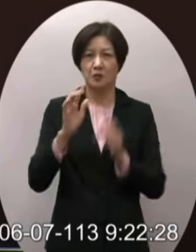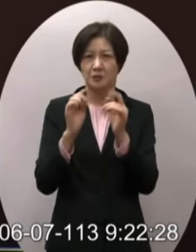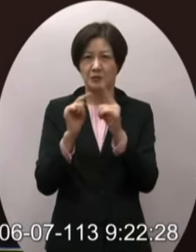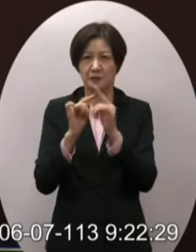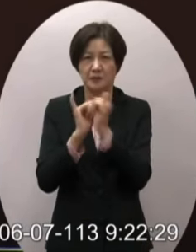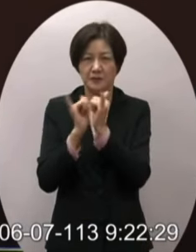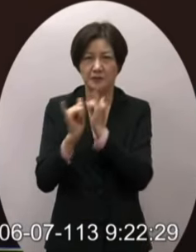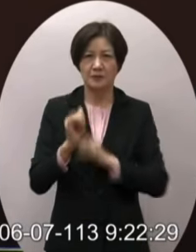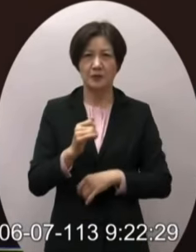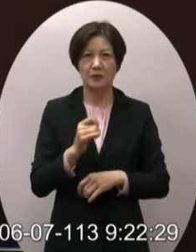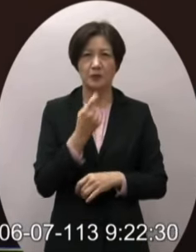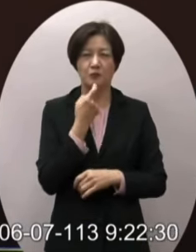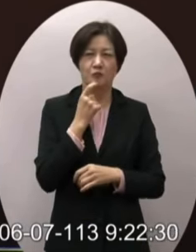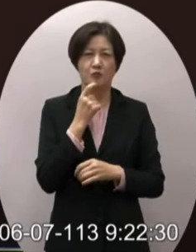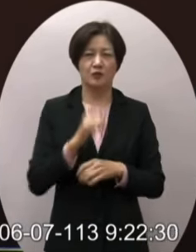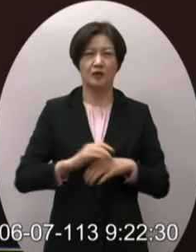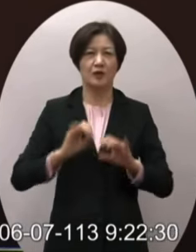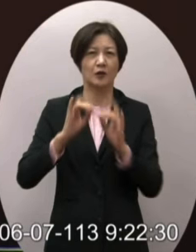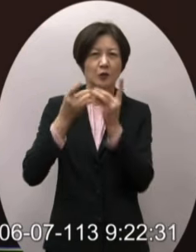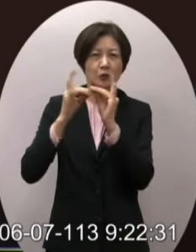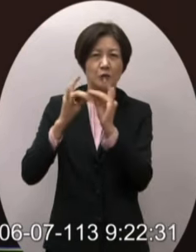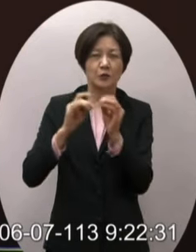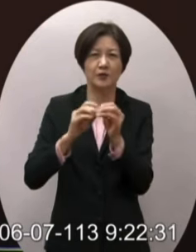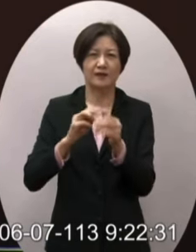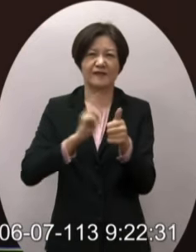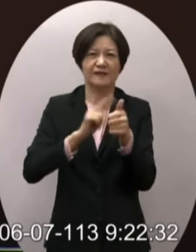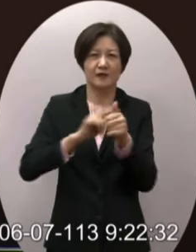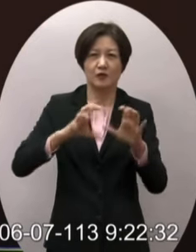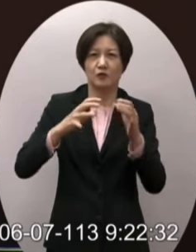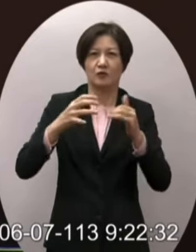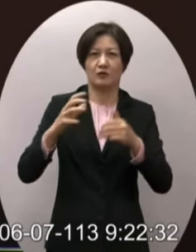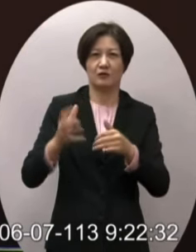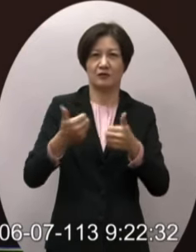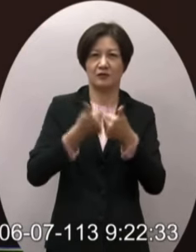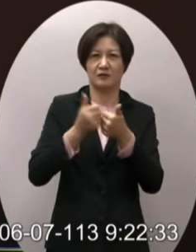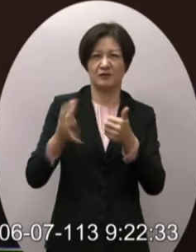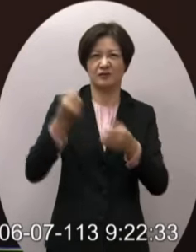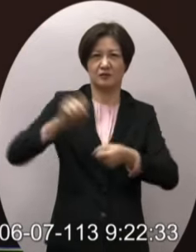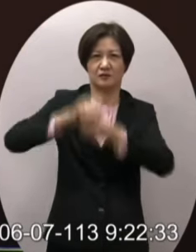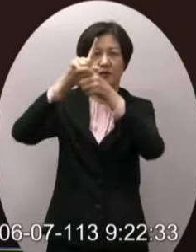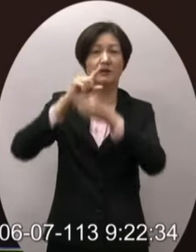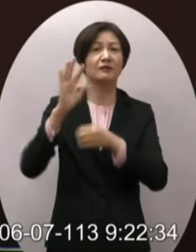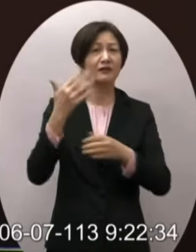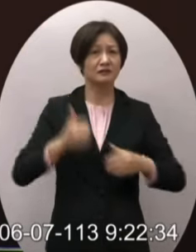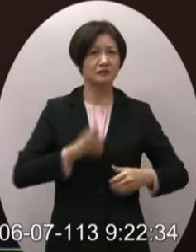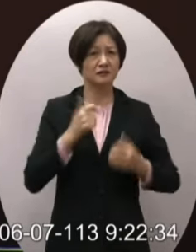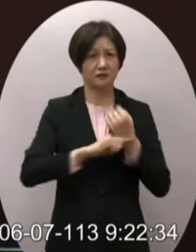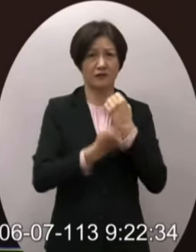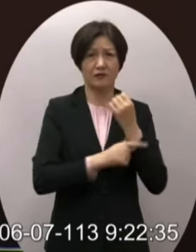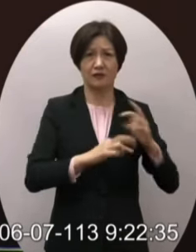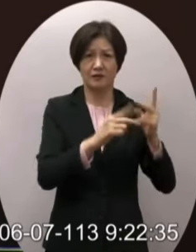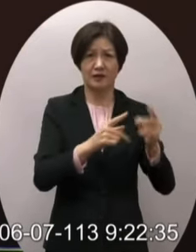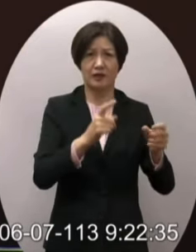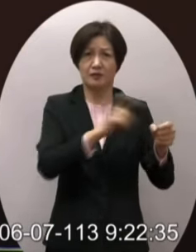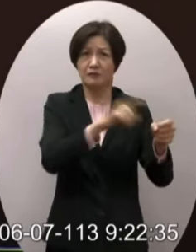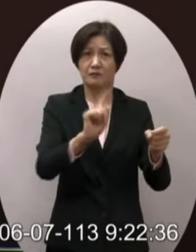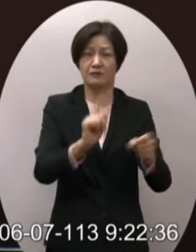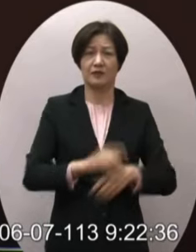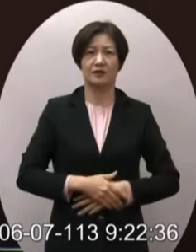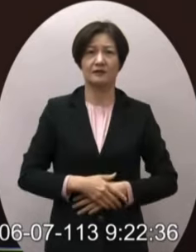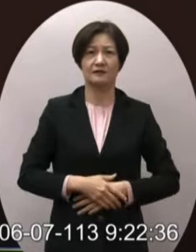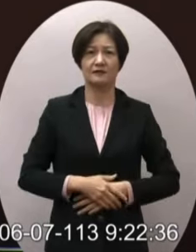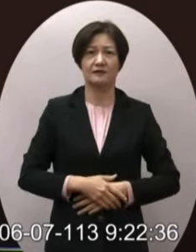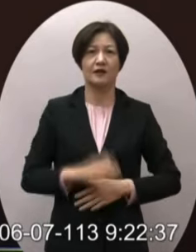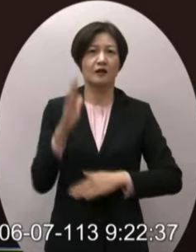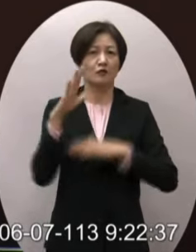法案曲解为国会扩权，但实际上此次修法的核心精神，用一句话描述，就是让